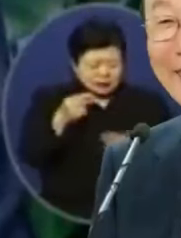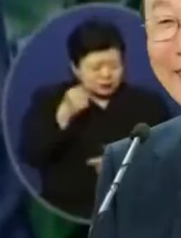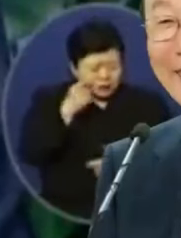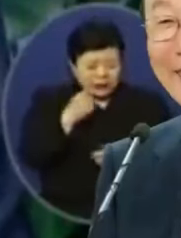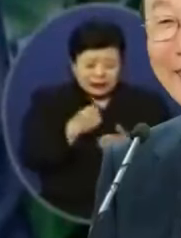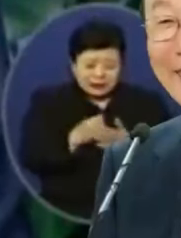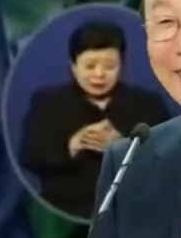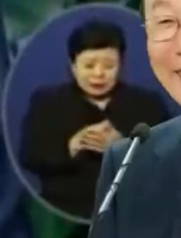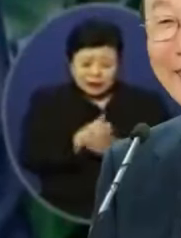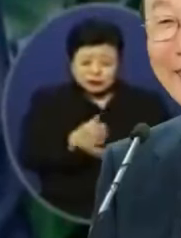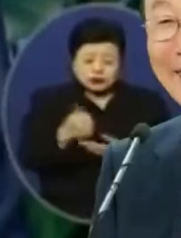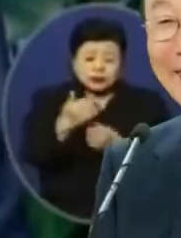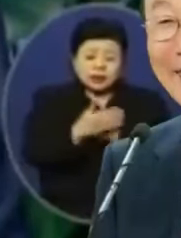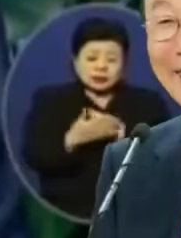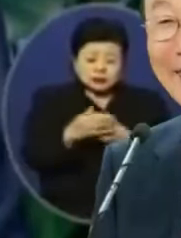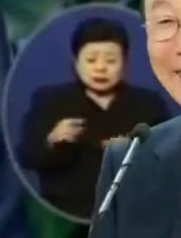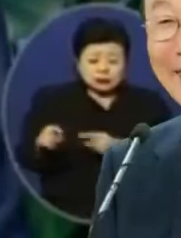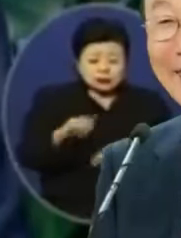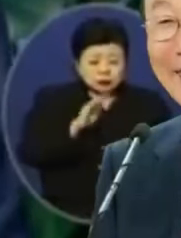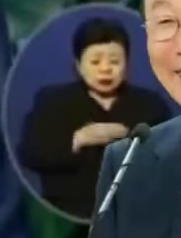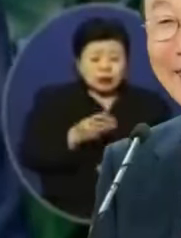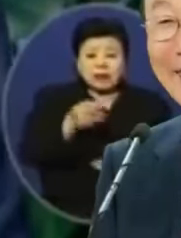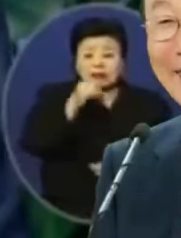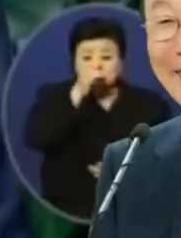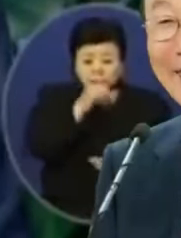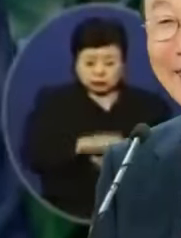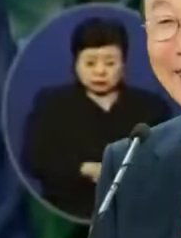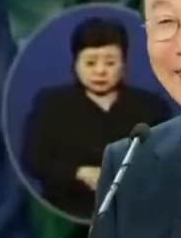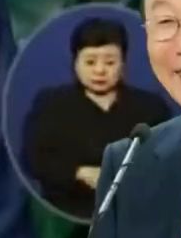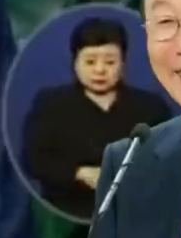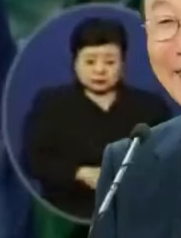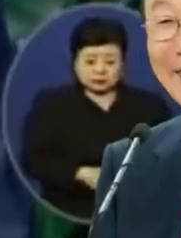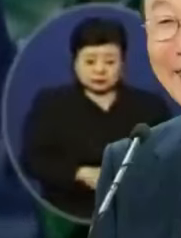못함으로 주님의 은총을 누리지 못할 때가 너무나 많습니다.